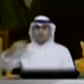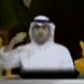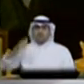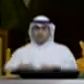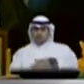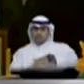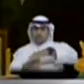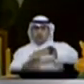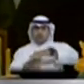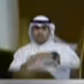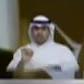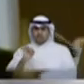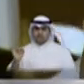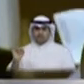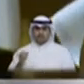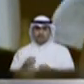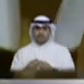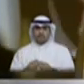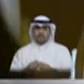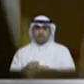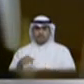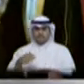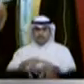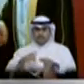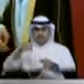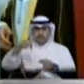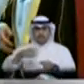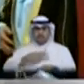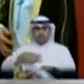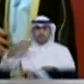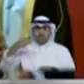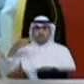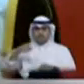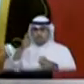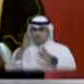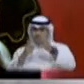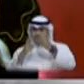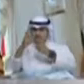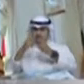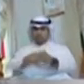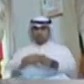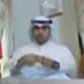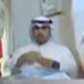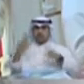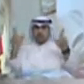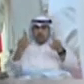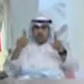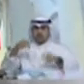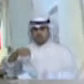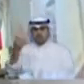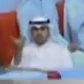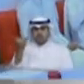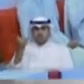دول مجلس التعاون لدول الخليج العربيه في ظل تحديات اعلاميه بالغه الاهميه